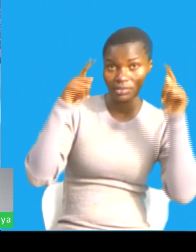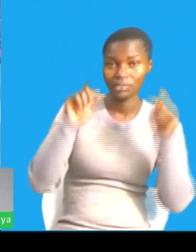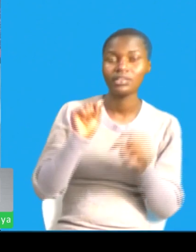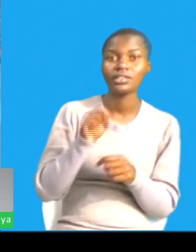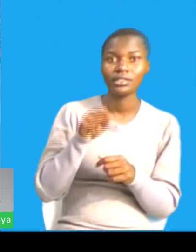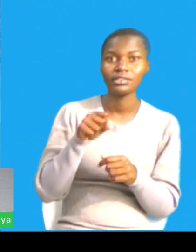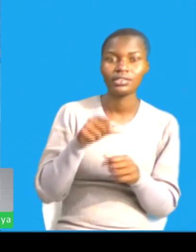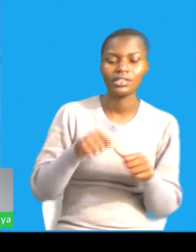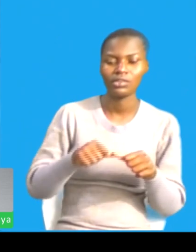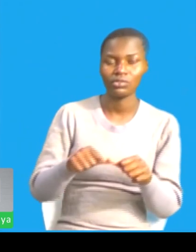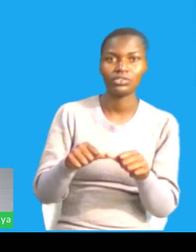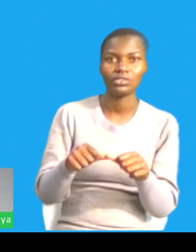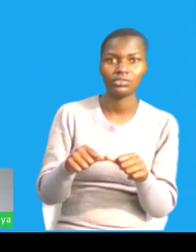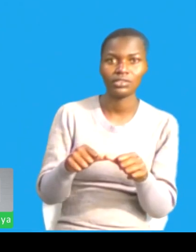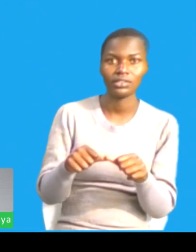Wanafuatilia